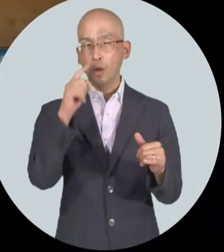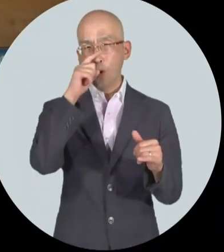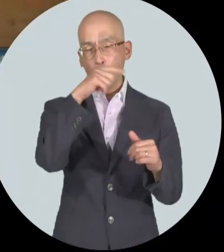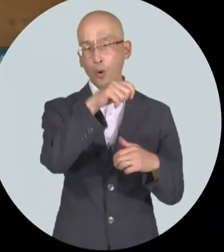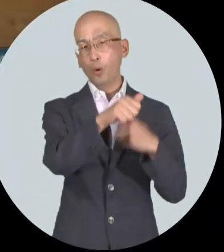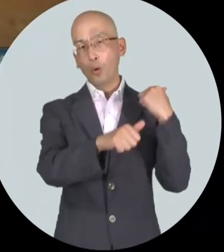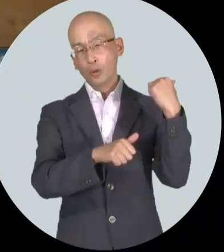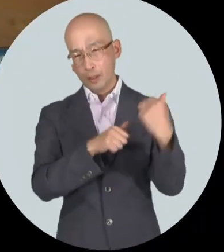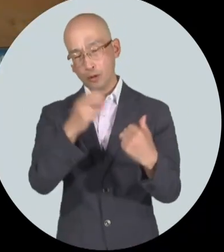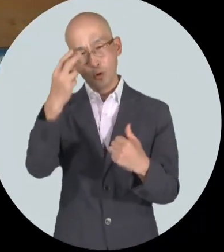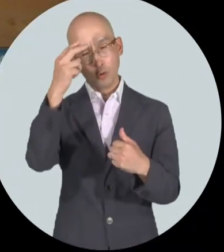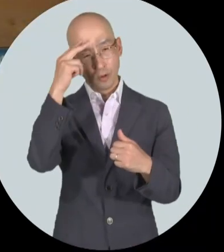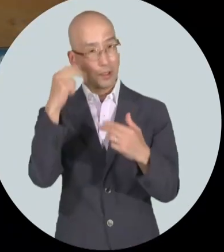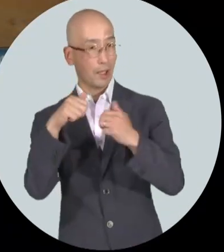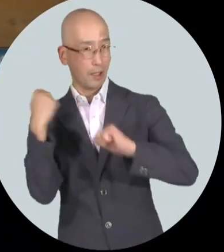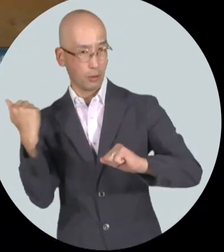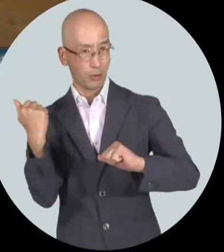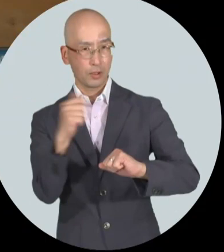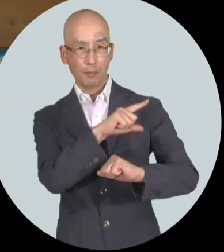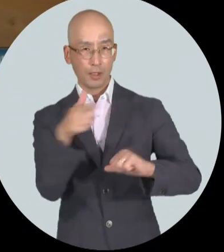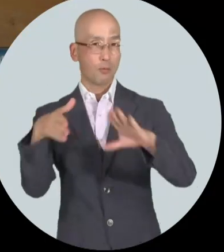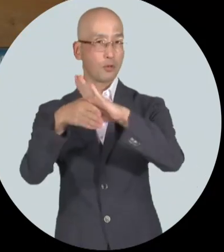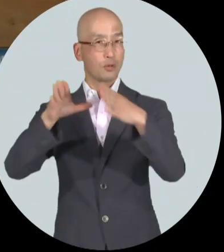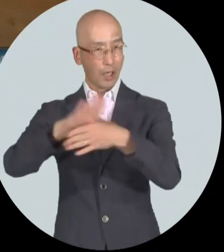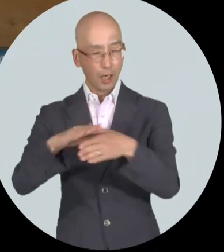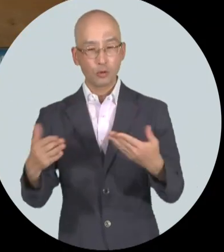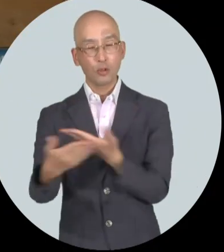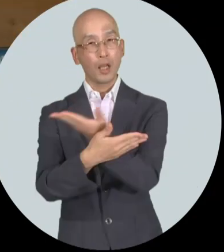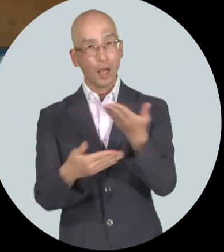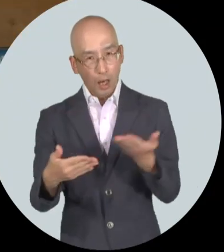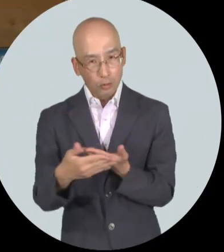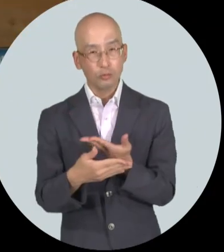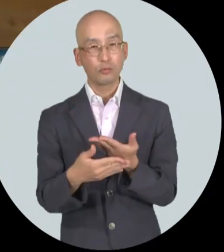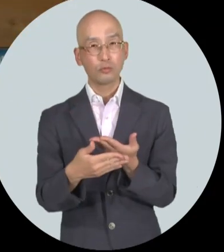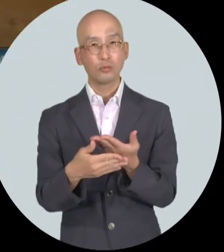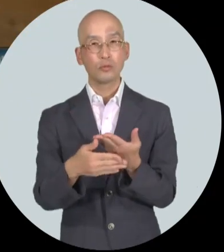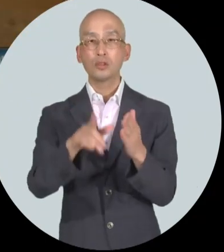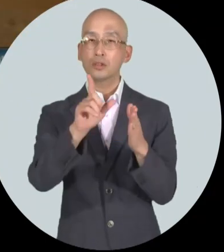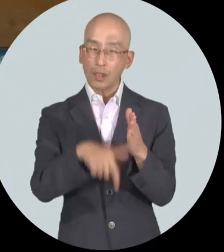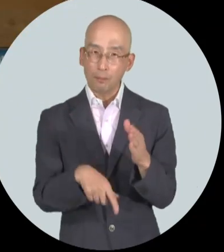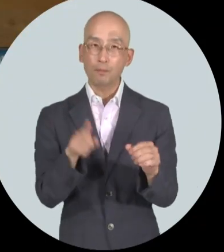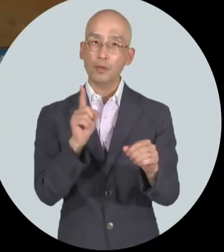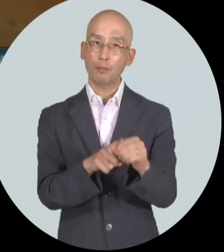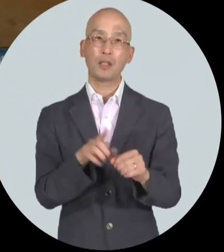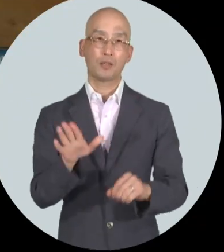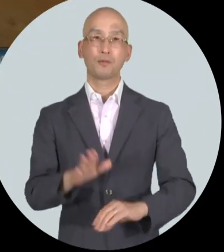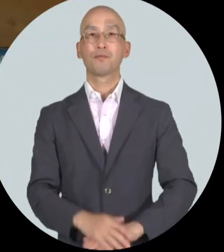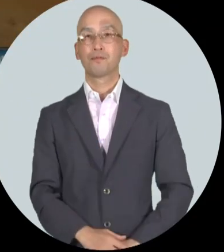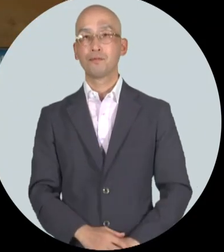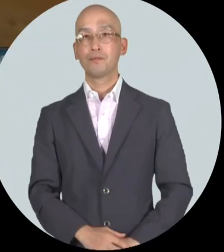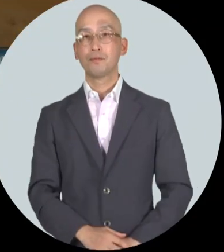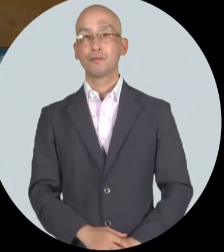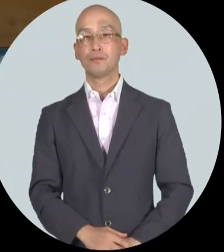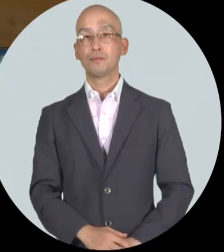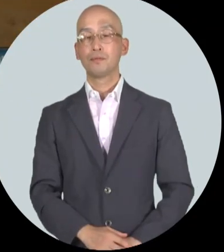典芸能を含めたさまざまな文化に触れ合う機会を創出するということで、